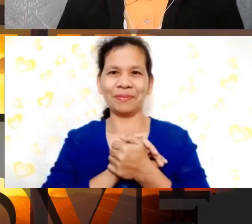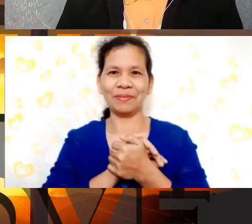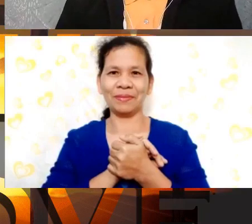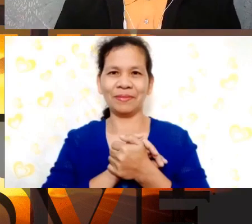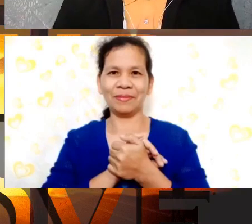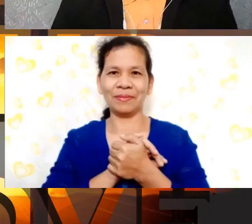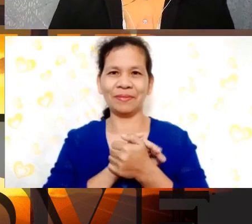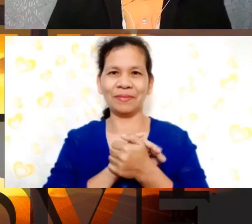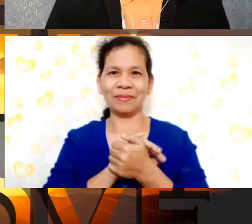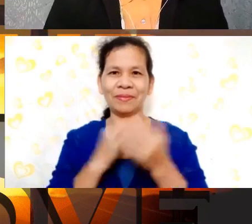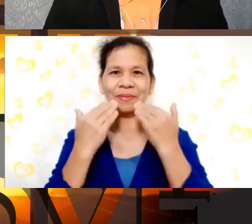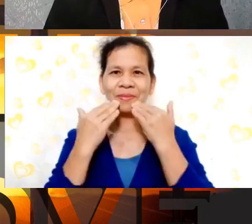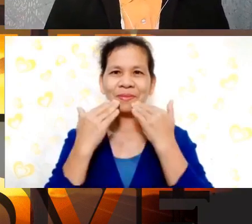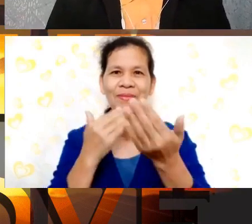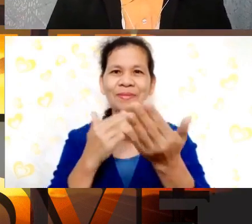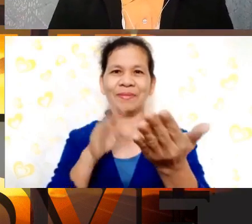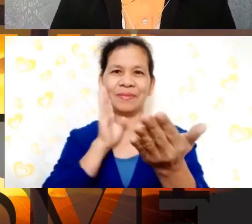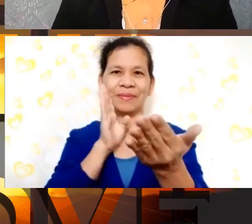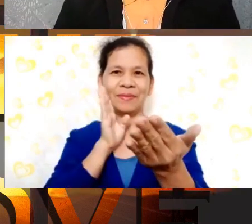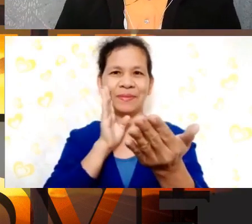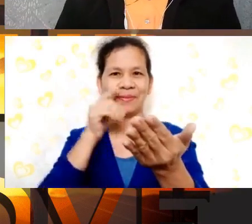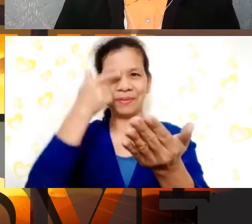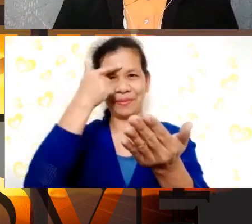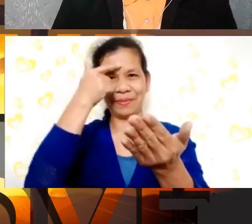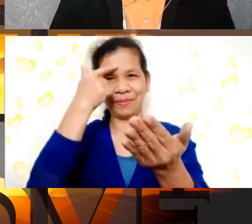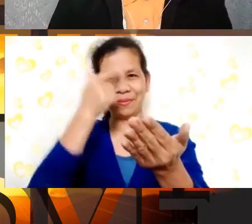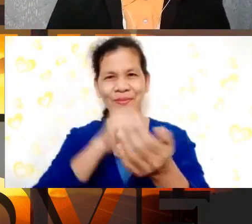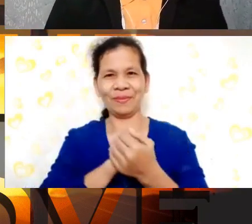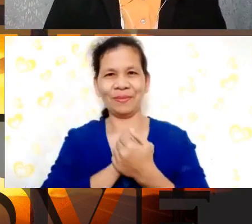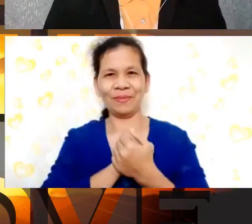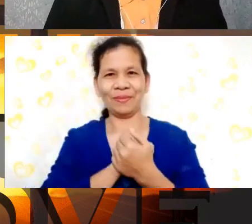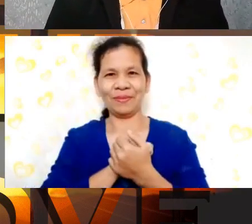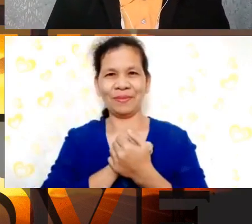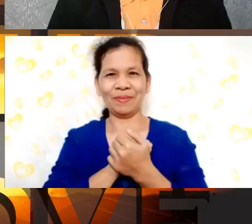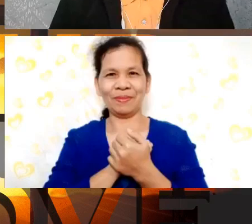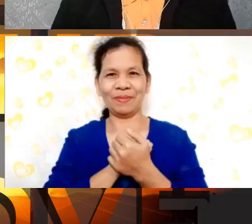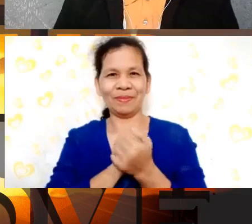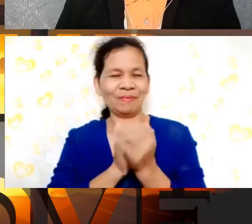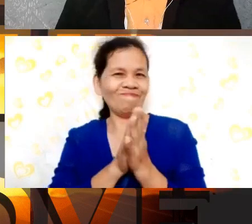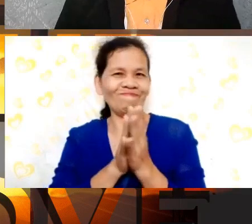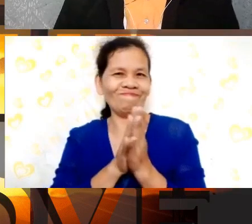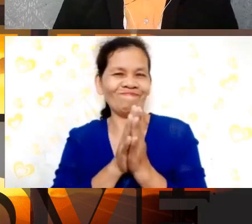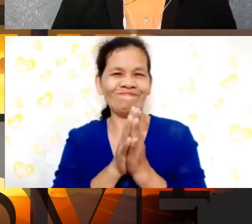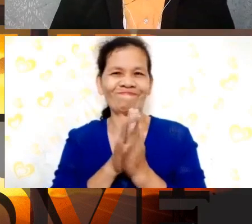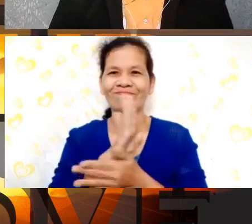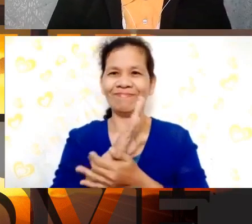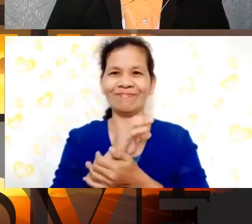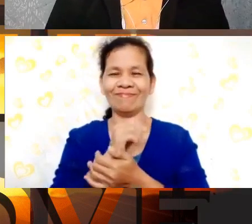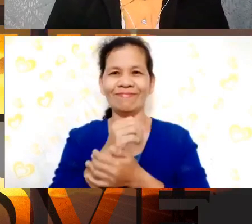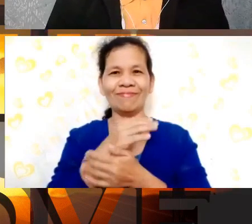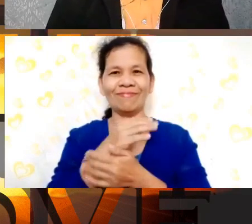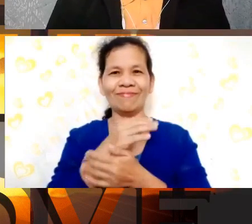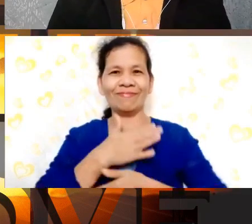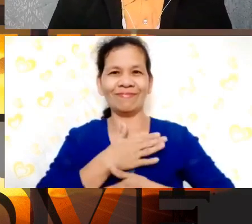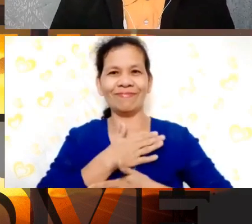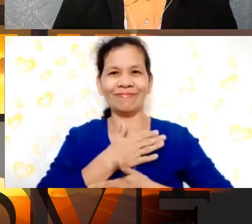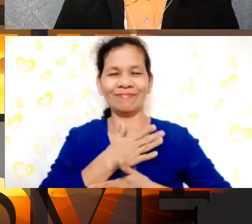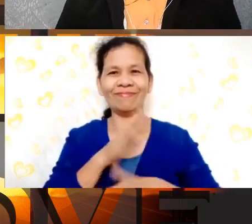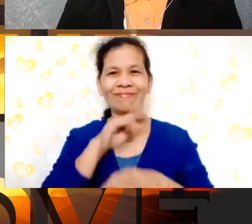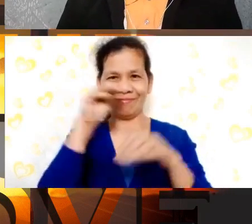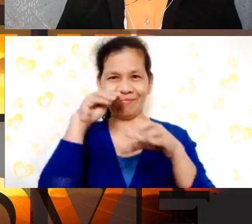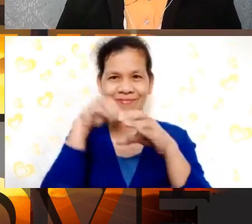Thank you so much, Brother Glenn, sa iyong patuloy na kasigasigan na talagang makasangkot sa gawang